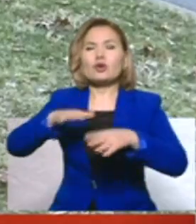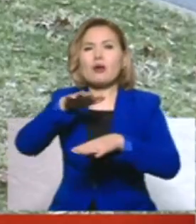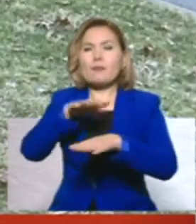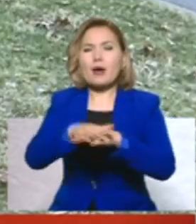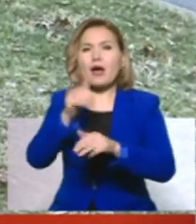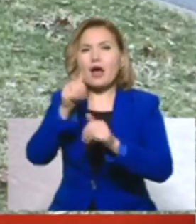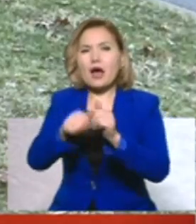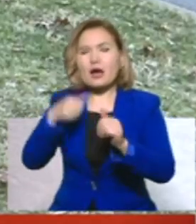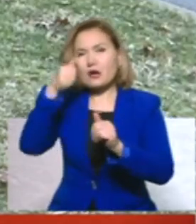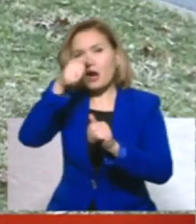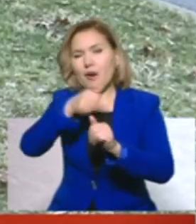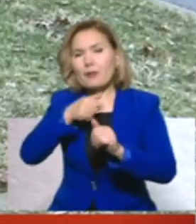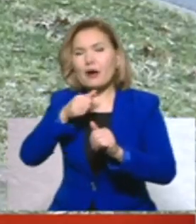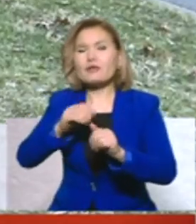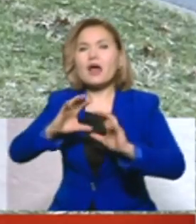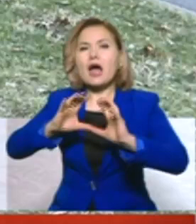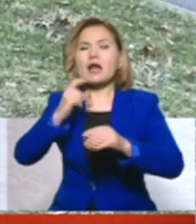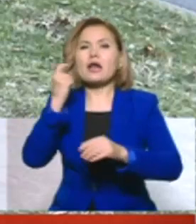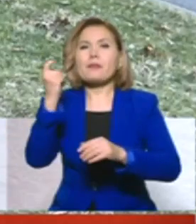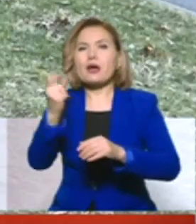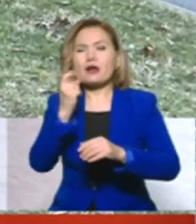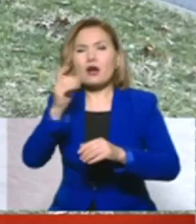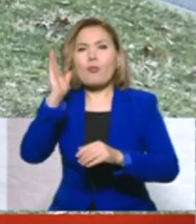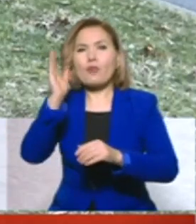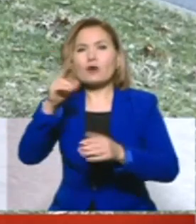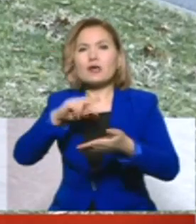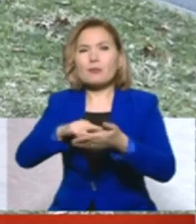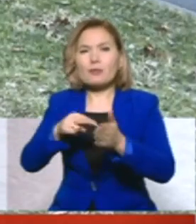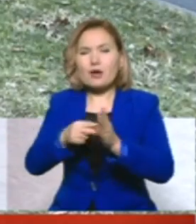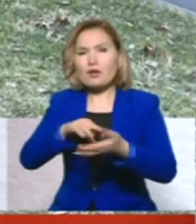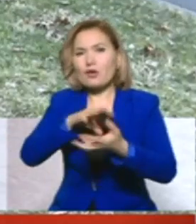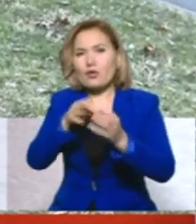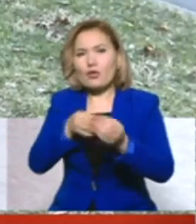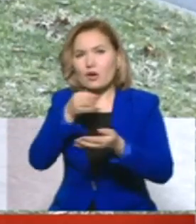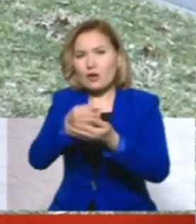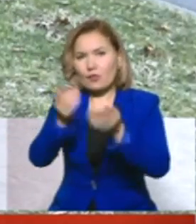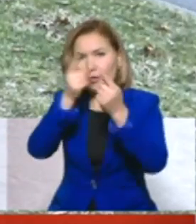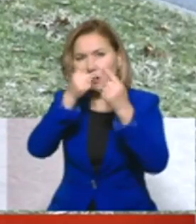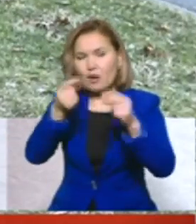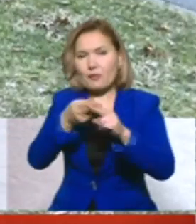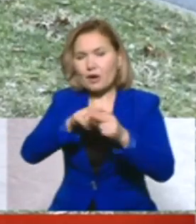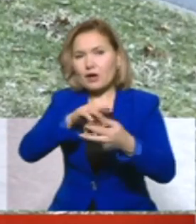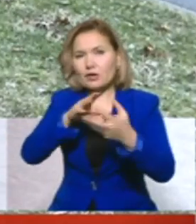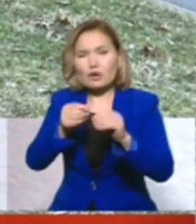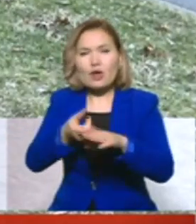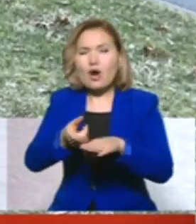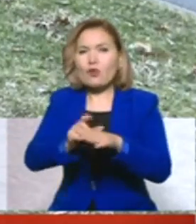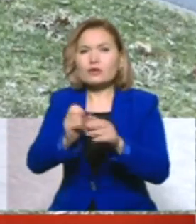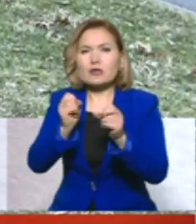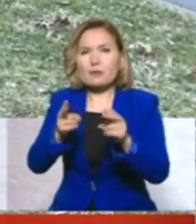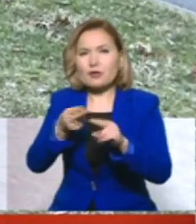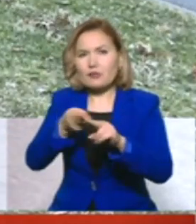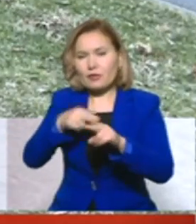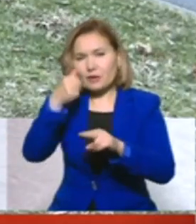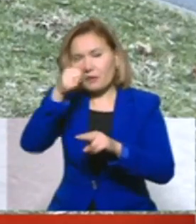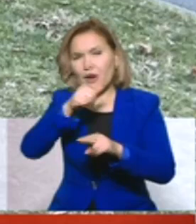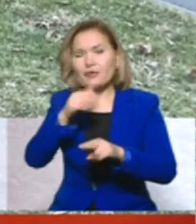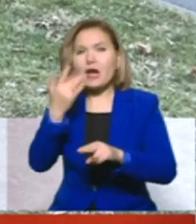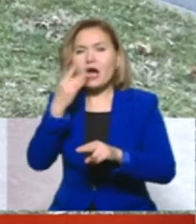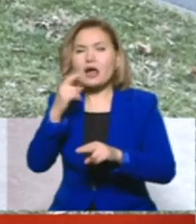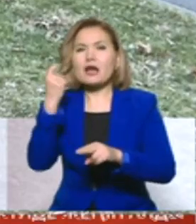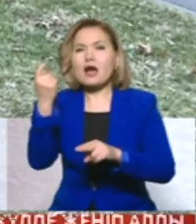жылдың басында әлемдік экономиканың болашағына қатысты болжамын жариялайды. Биылғы есеп үмітпен үрейге толы. Бір жағынан ақш